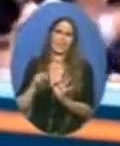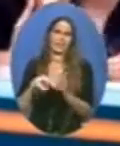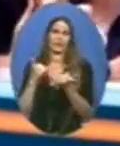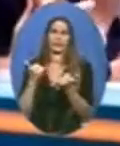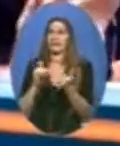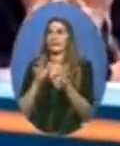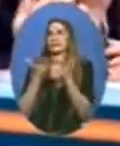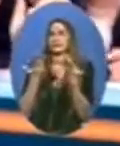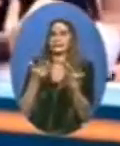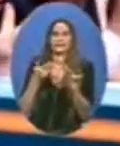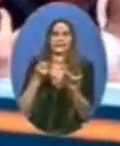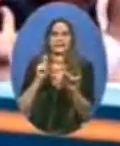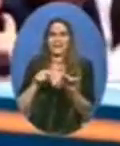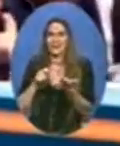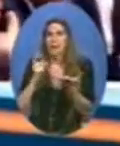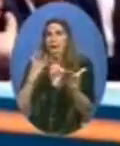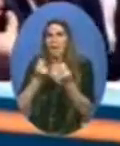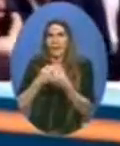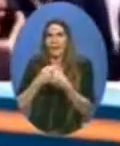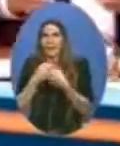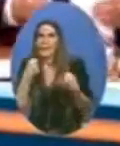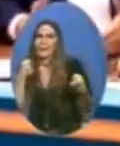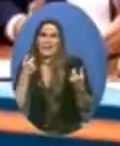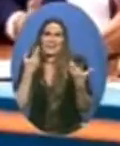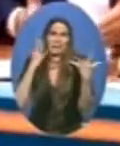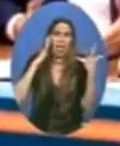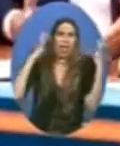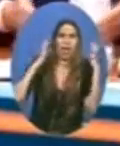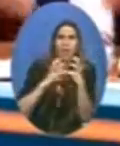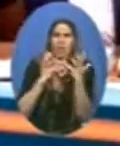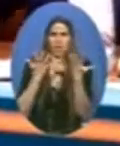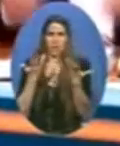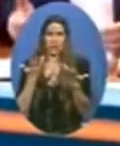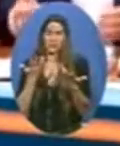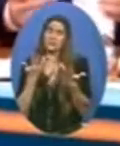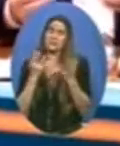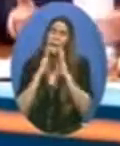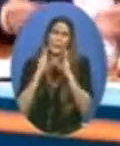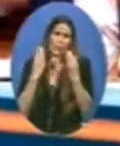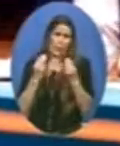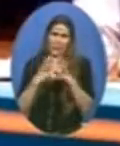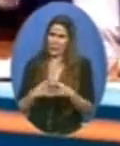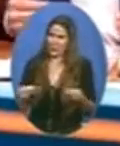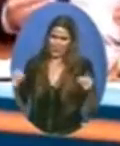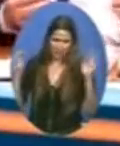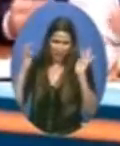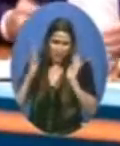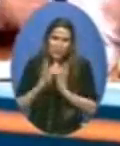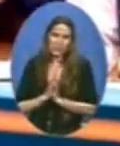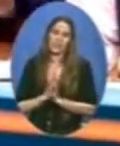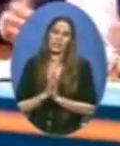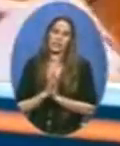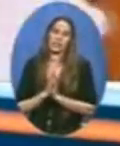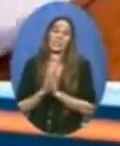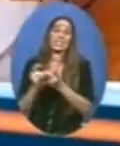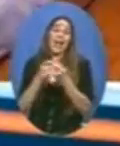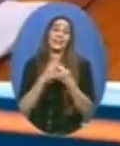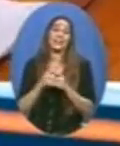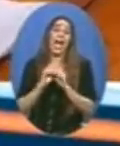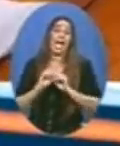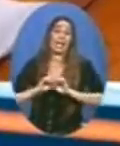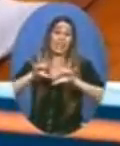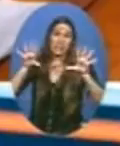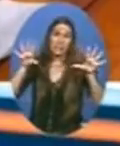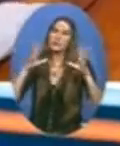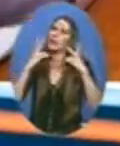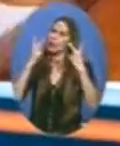רווי יצרים, רווי חוקים. יכול להיות שיש פה עניין של מתח שעומד להתפוגג בקרוב. העניין של התאגיד כאמור היה